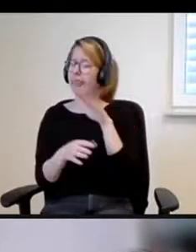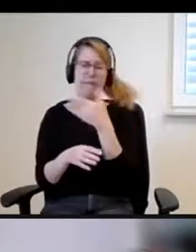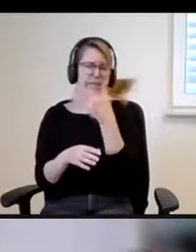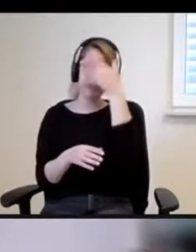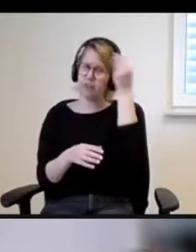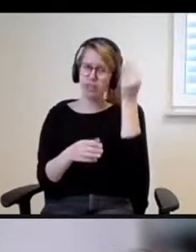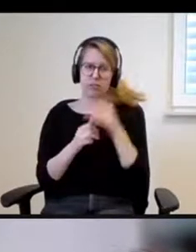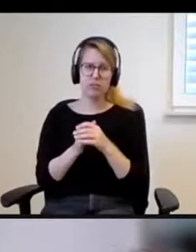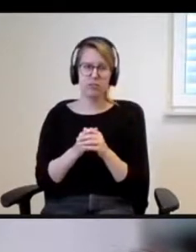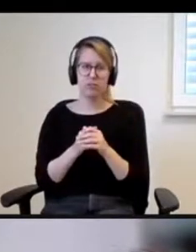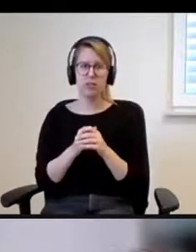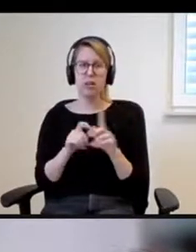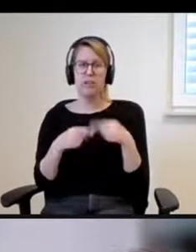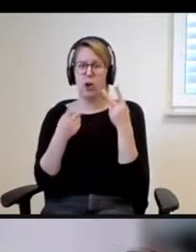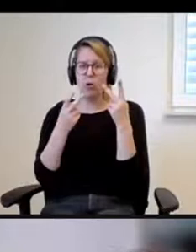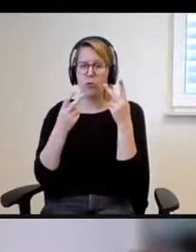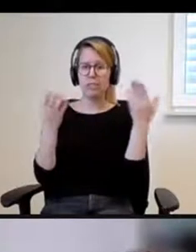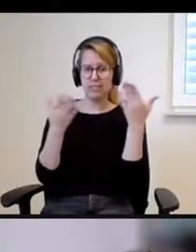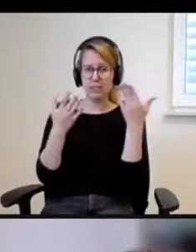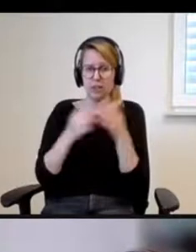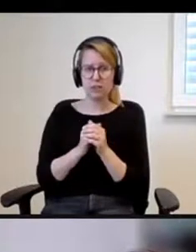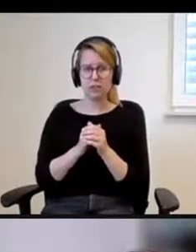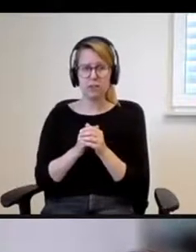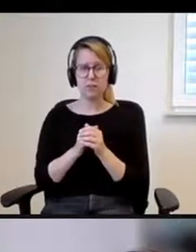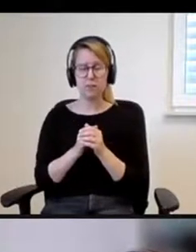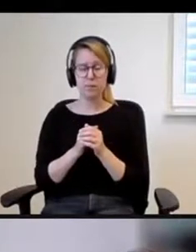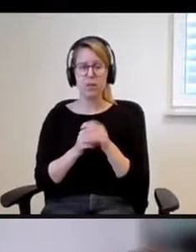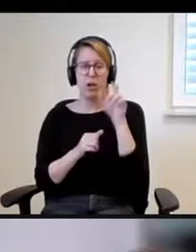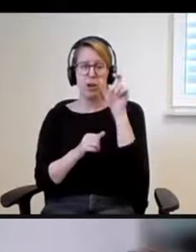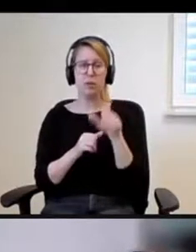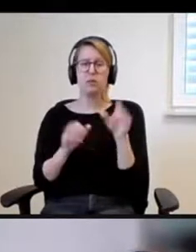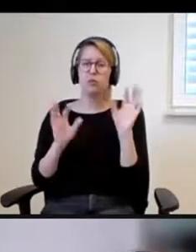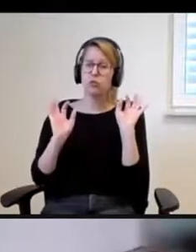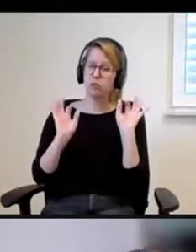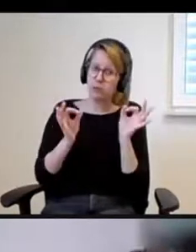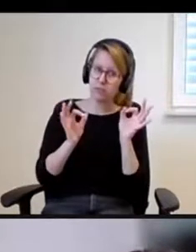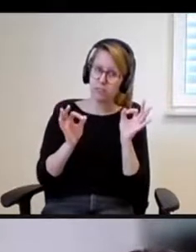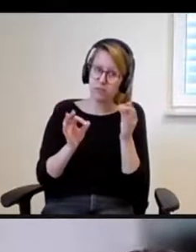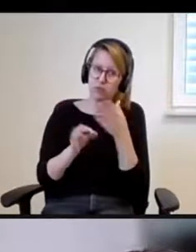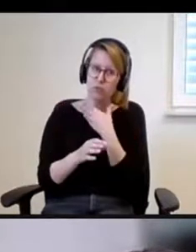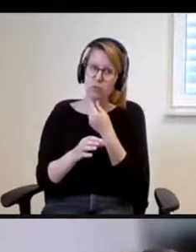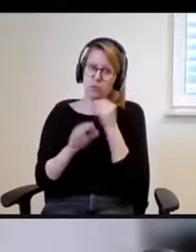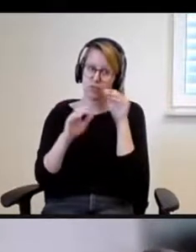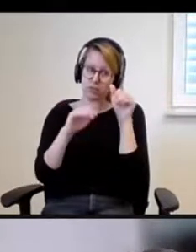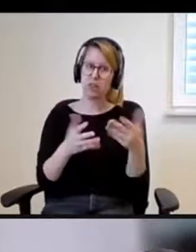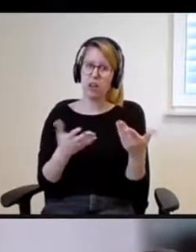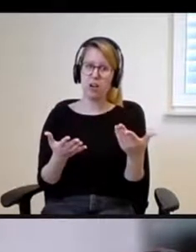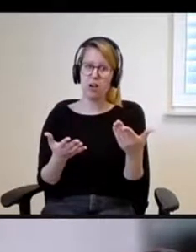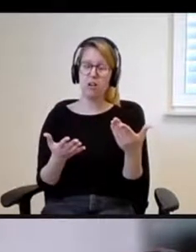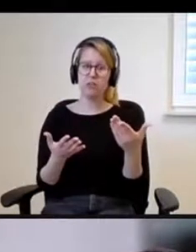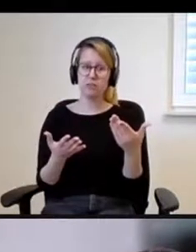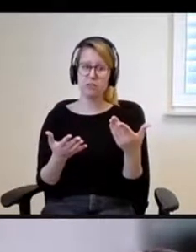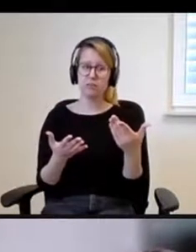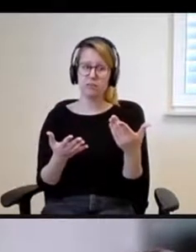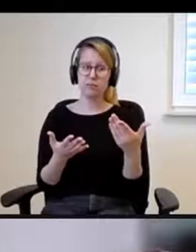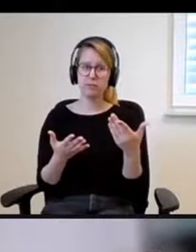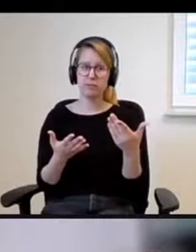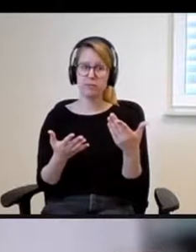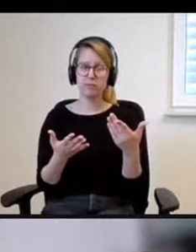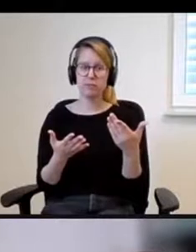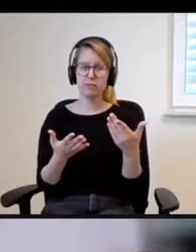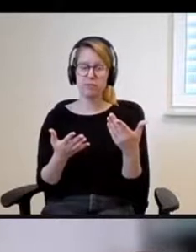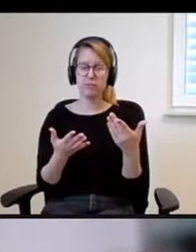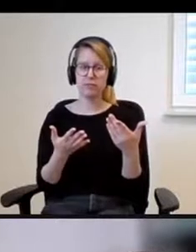personne qui a un besoin spécifique, elle n'est pas son besoin spécifique. Donc, la personne est une